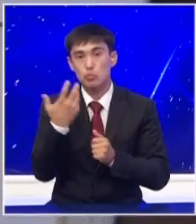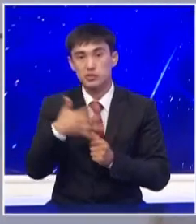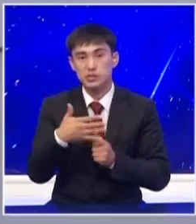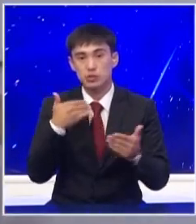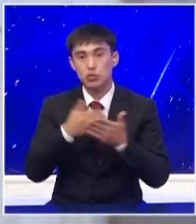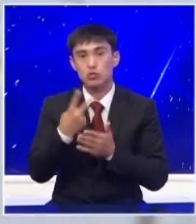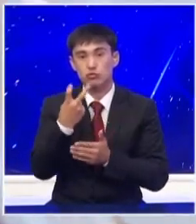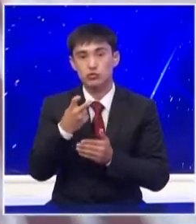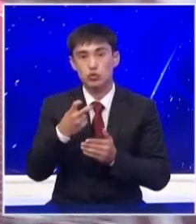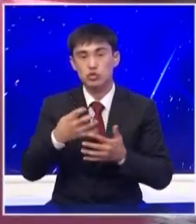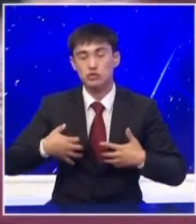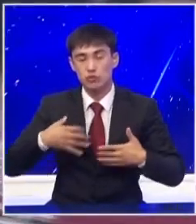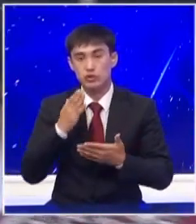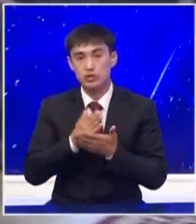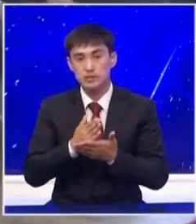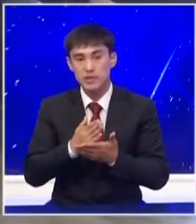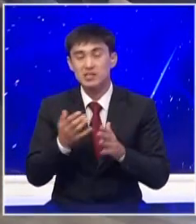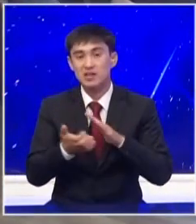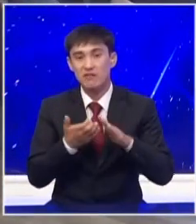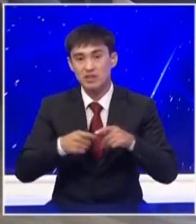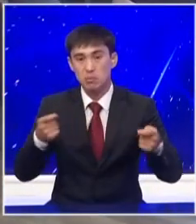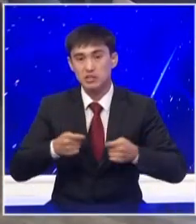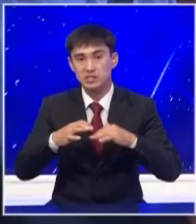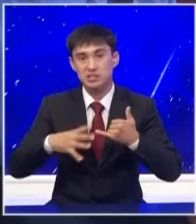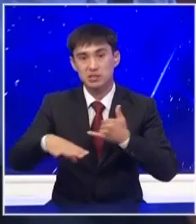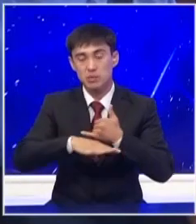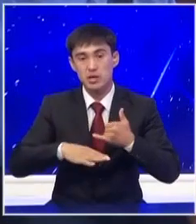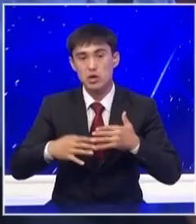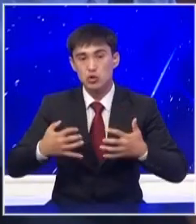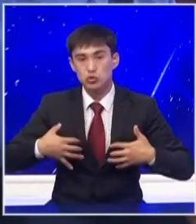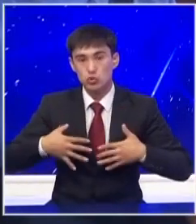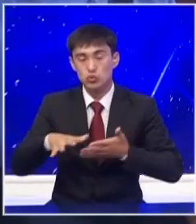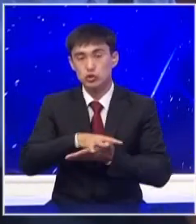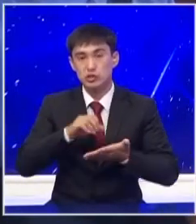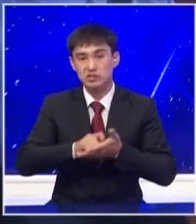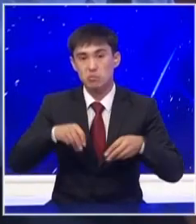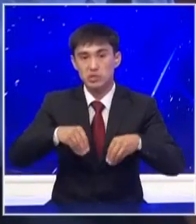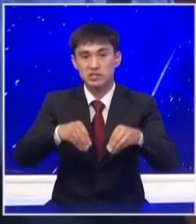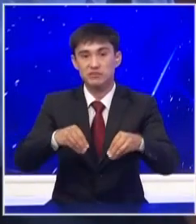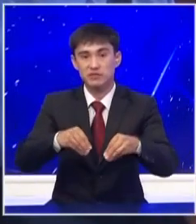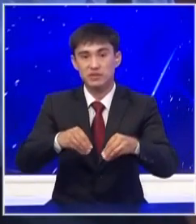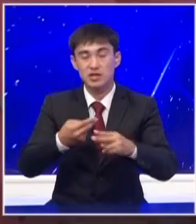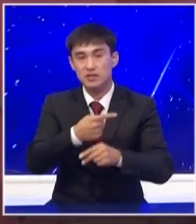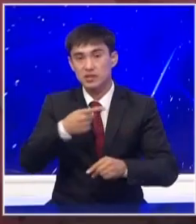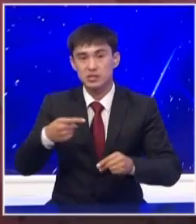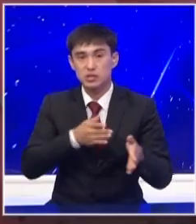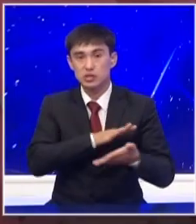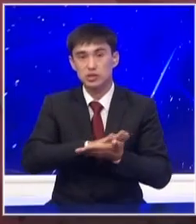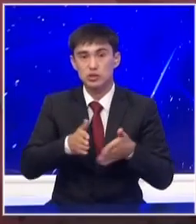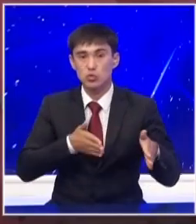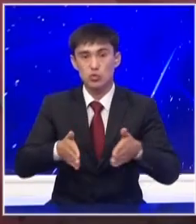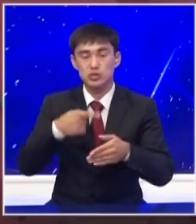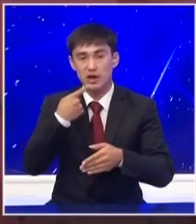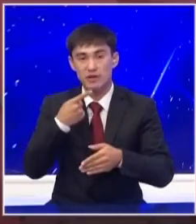150 до 200 голов животных. Из-за нехватки пастбищ скот порой уничтожает посевные. Негативно сказывается это и на чистоте улиц,